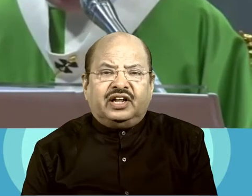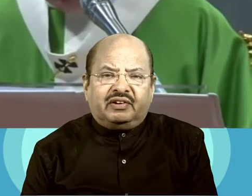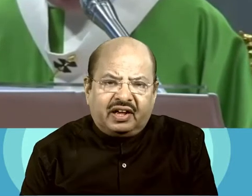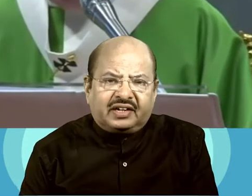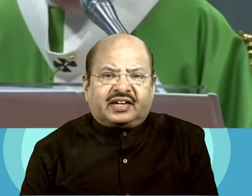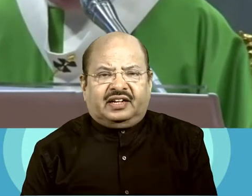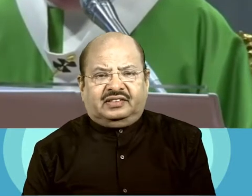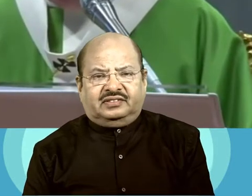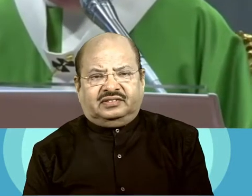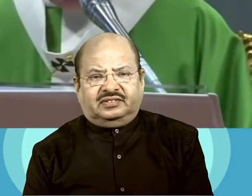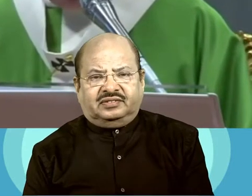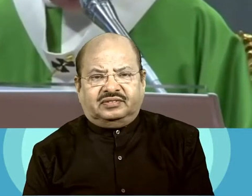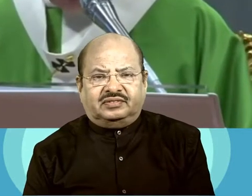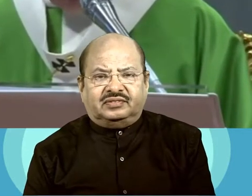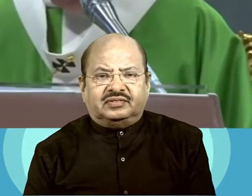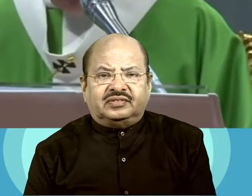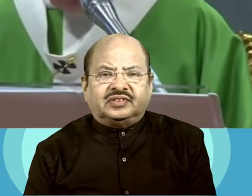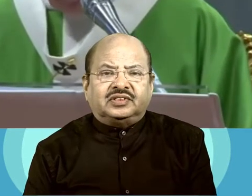അത് നിറവേറട്ടെ.